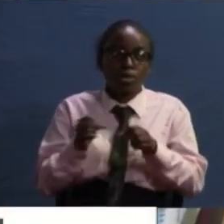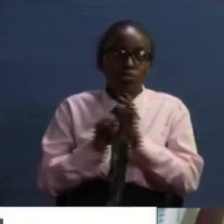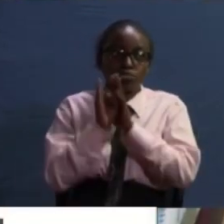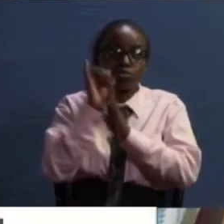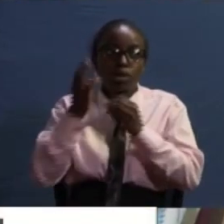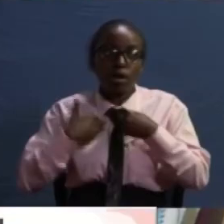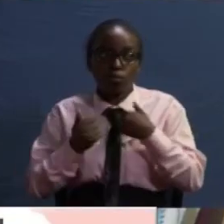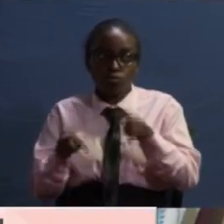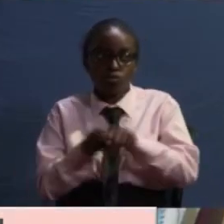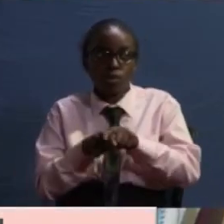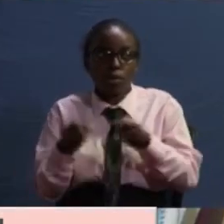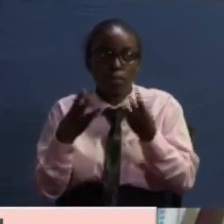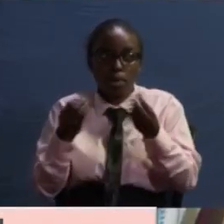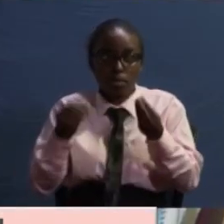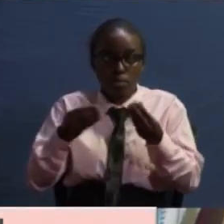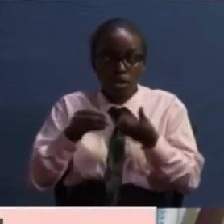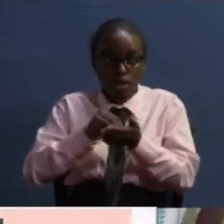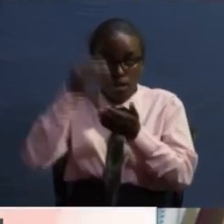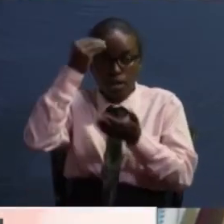mafunzo ya nyanja mbalimbali.